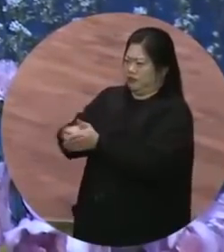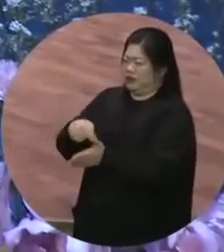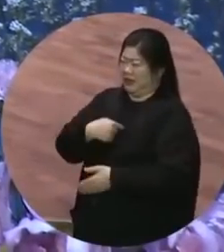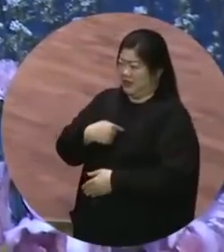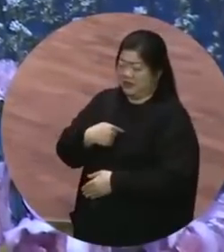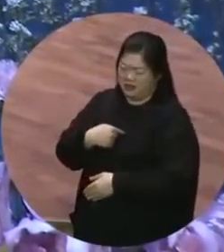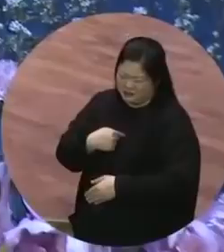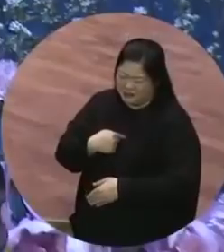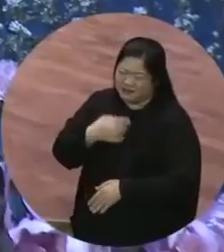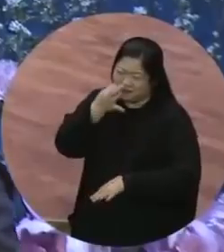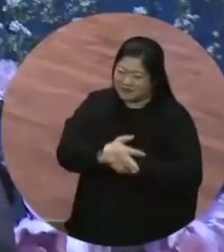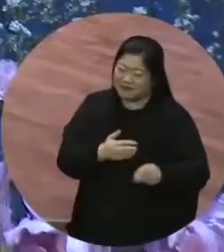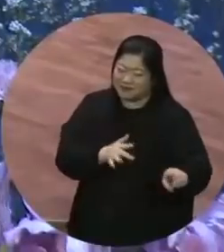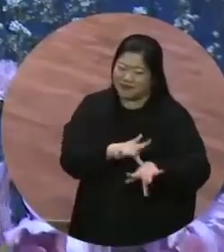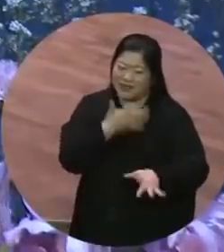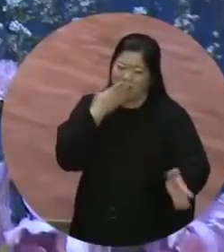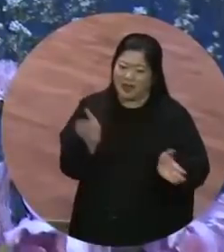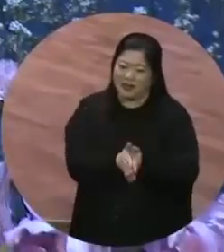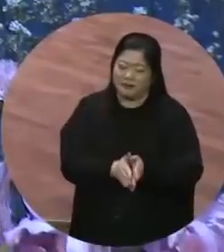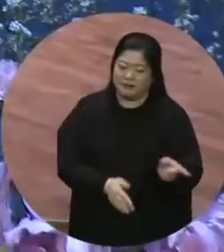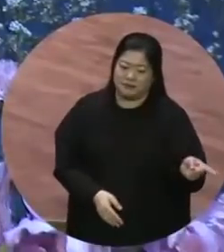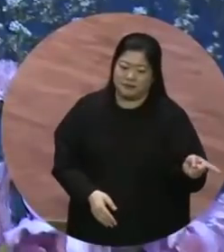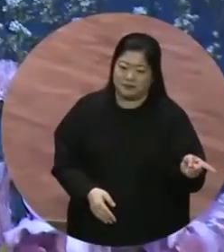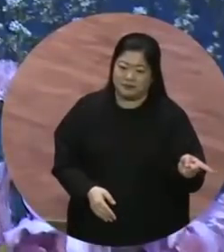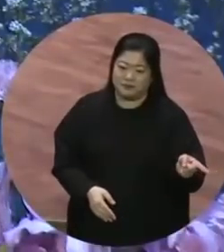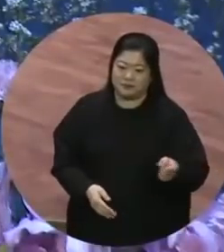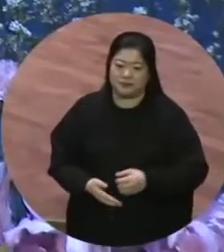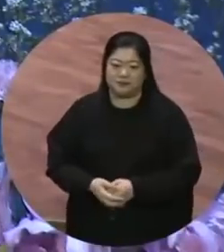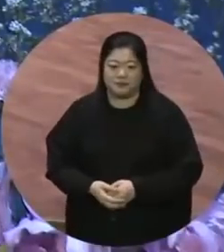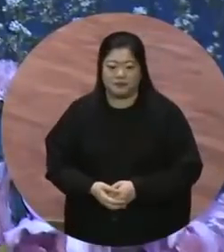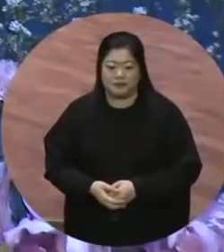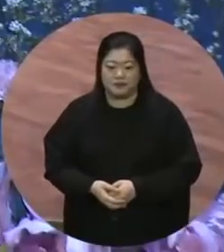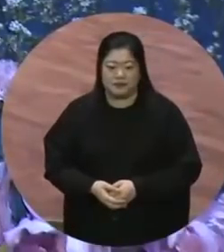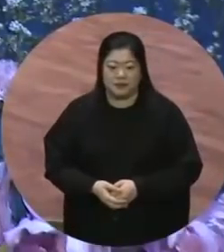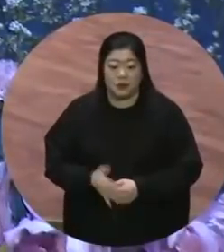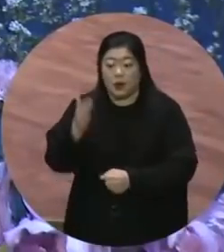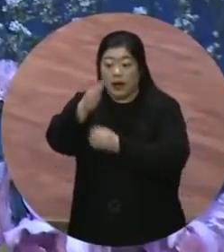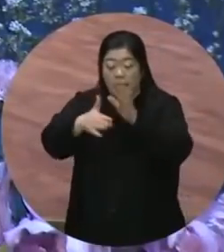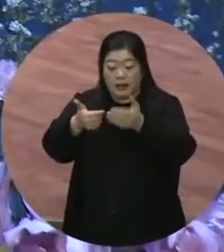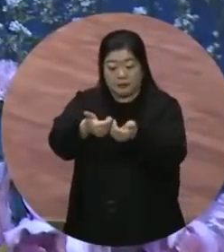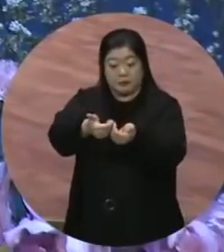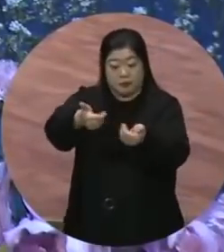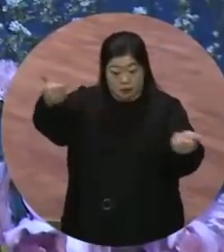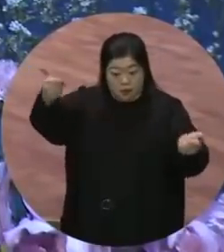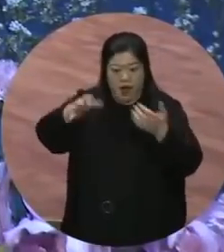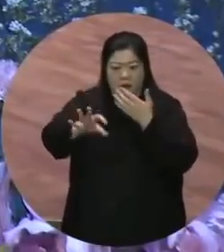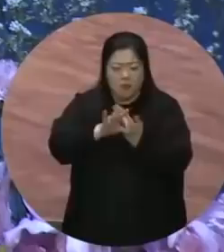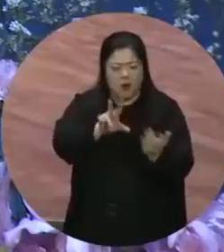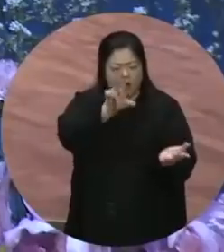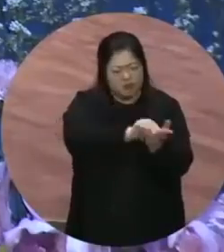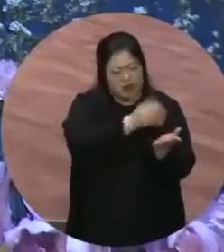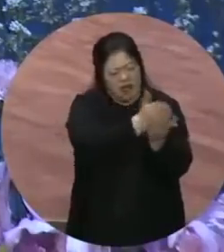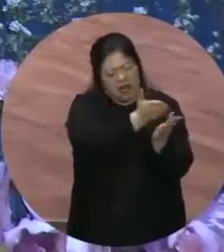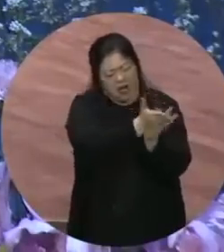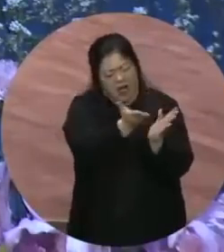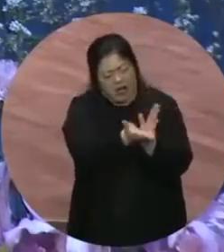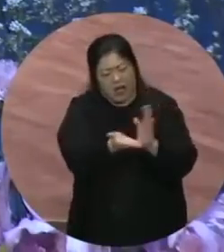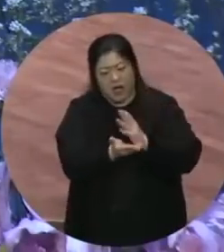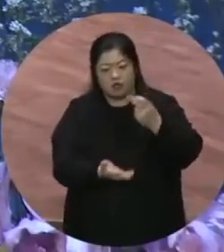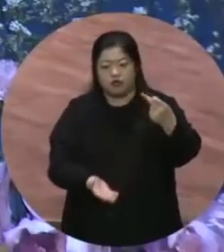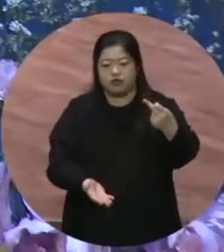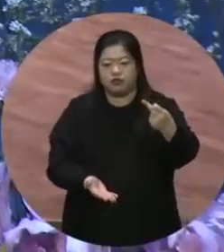뭐냐. 12가지 문제에 걸려 있어요. 12가지 문제에 걸려가지고 꼼짝달싹을